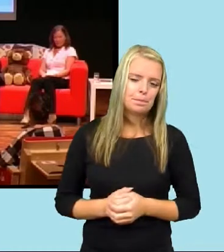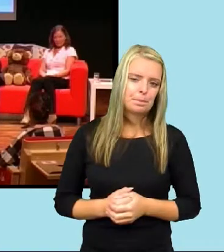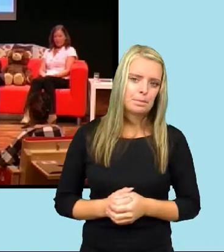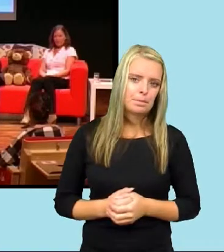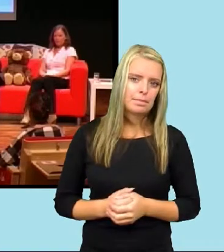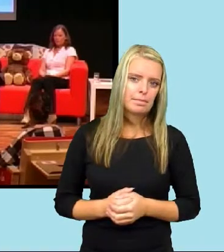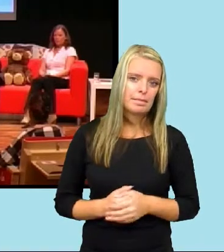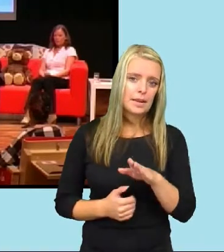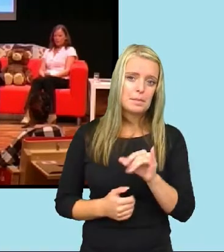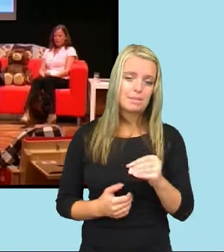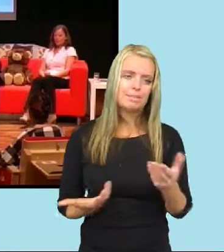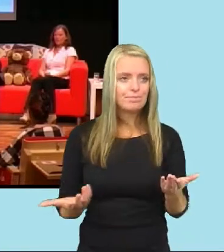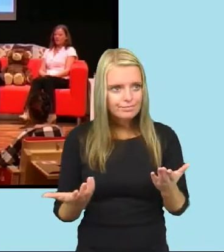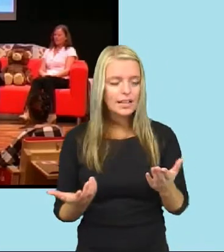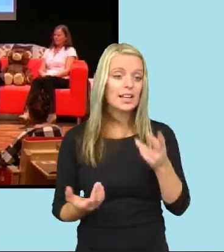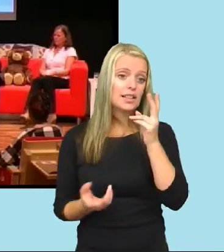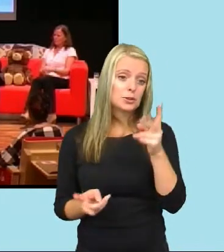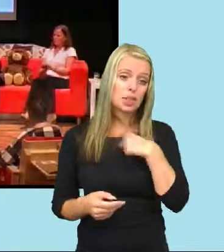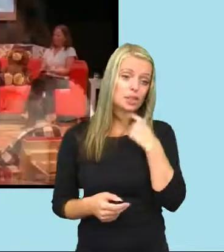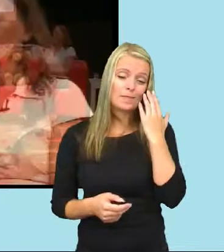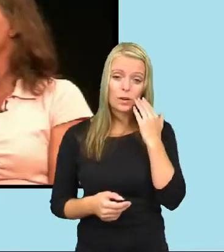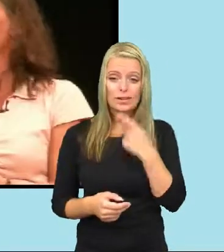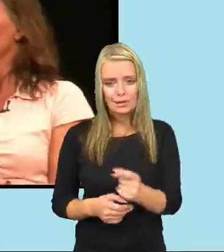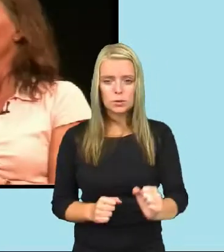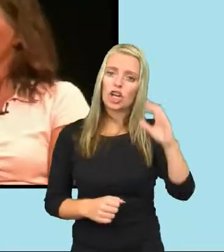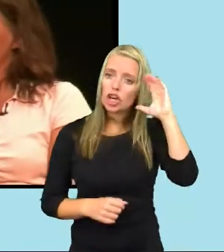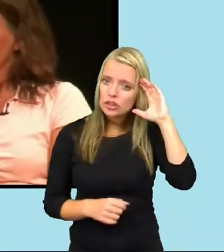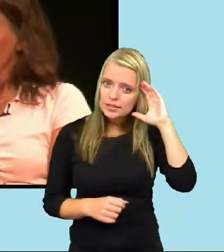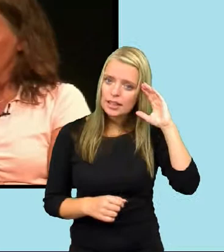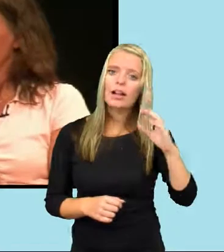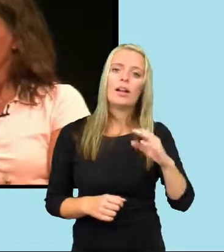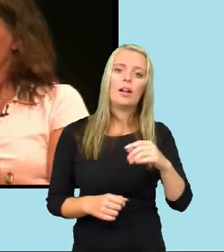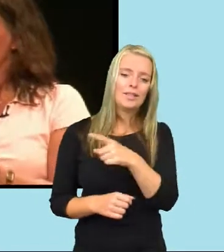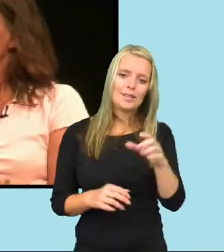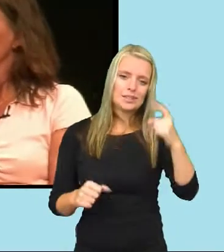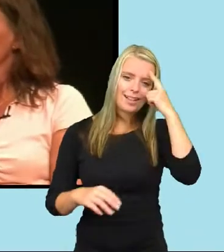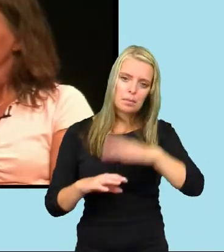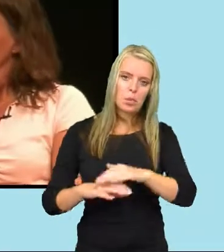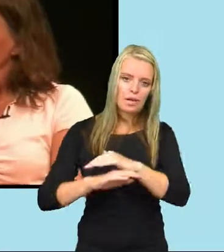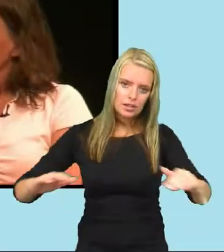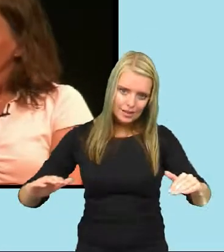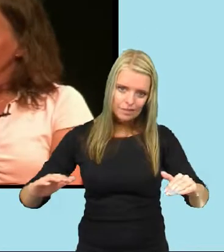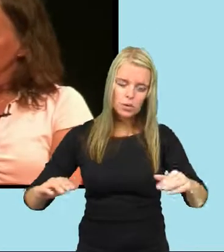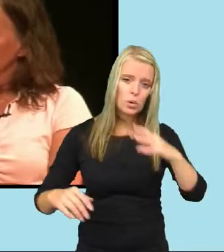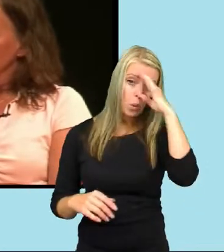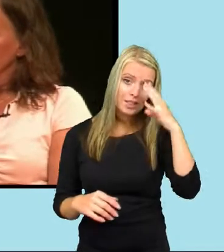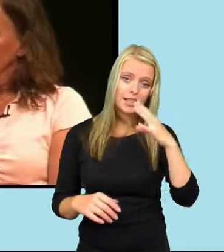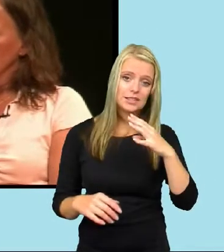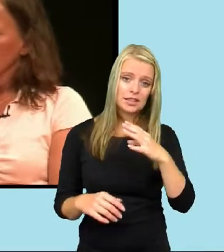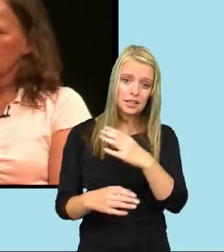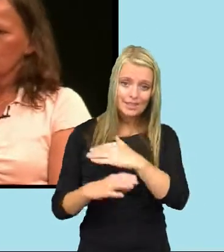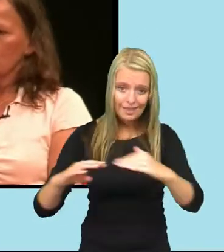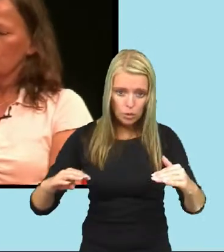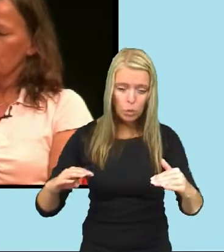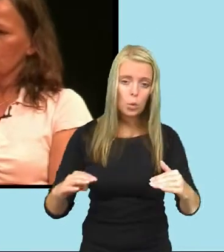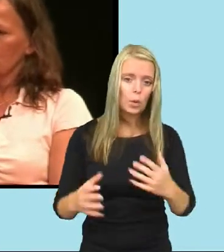Ja, som jag sa förut, lyssna, vara på barnets nivå och åldersnivå också. Och